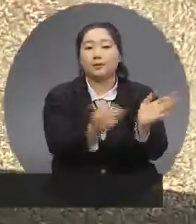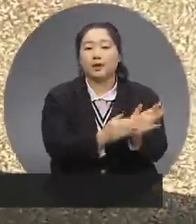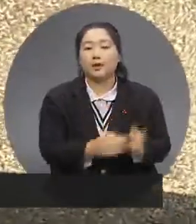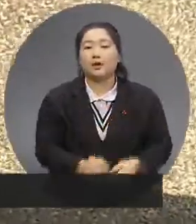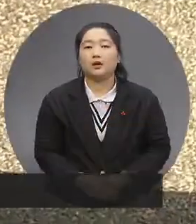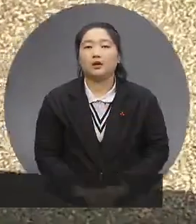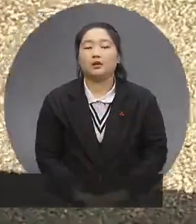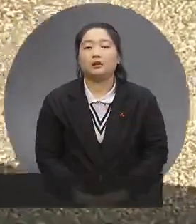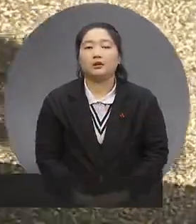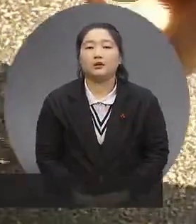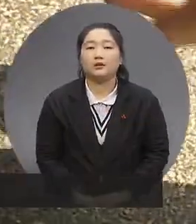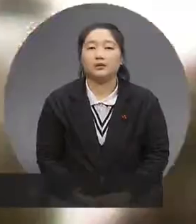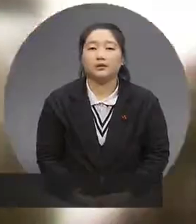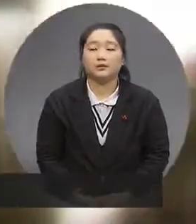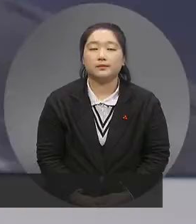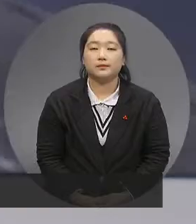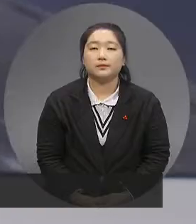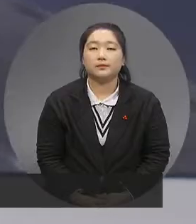가입했습니다.